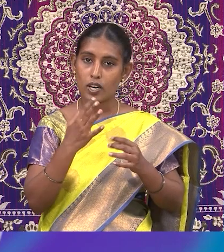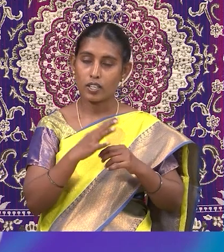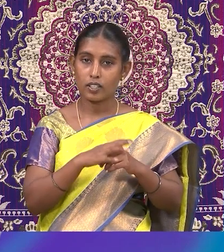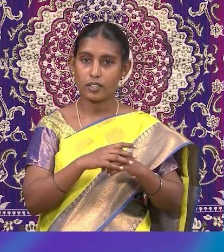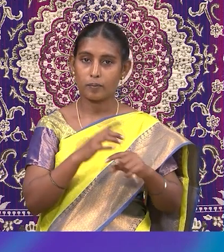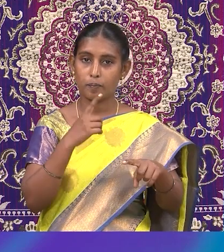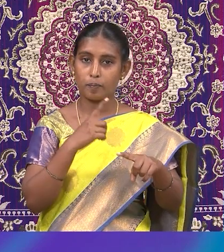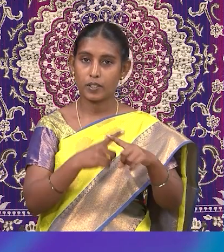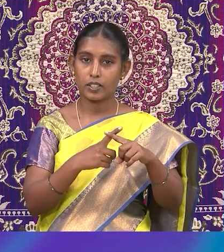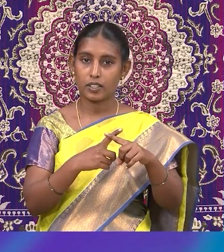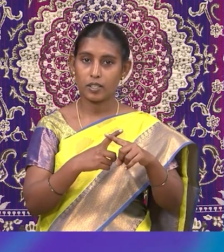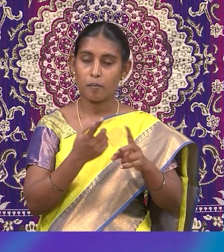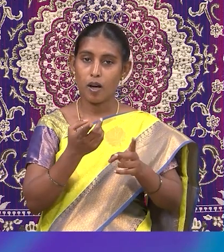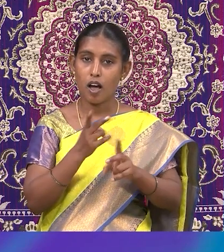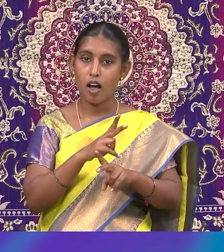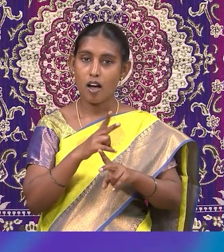மாறிலி உறுப்பு